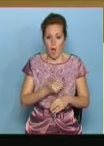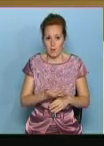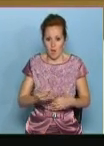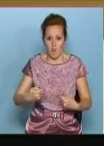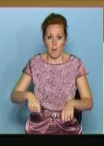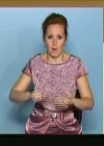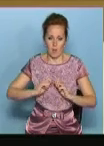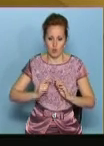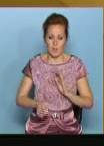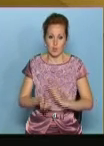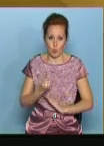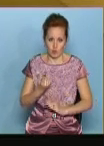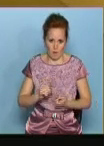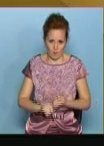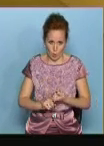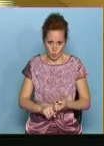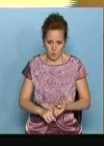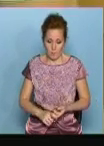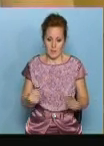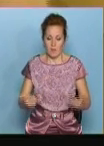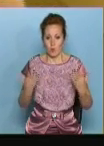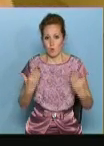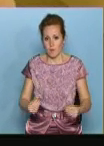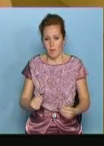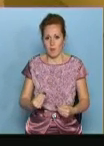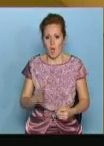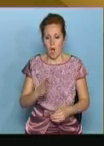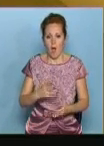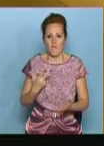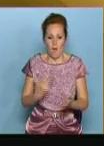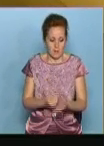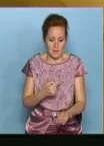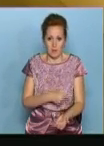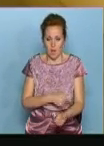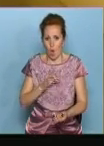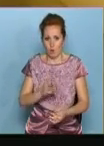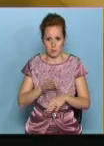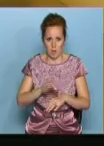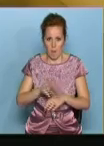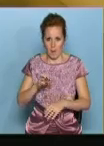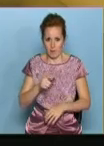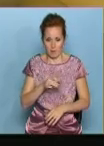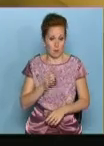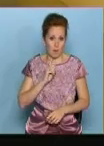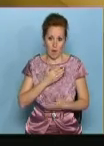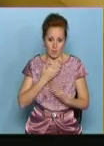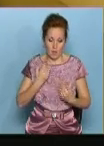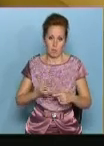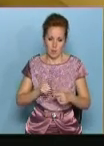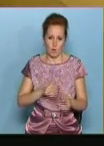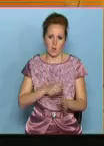и источников много. На сегодняшний день вакцины от менингита нет, потому самой эффективной защитой от заразы остается